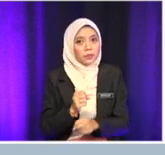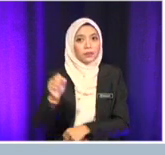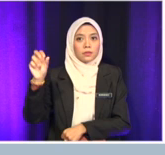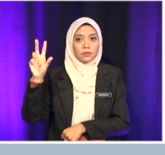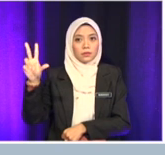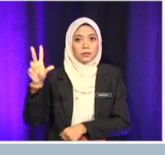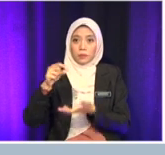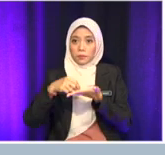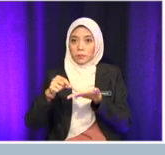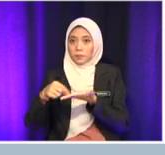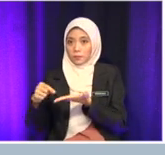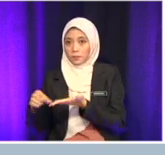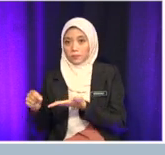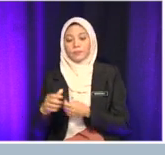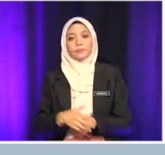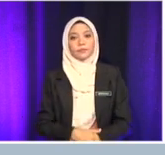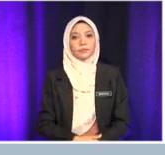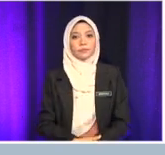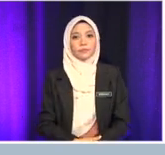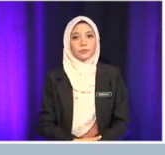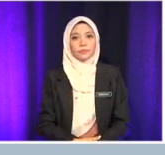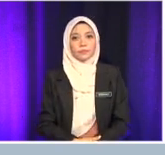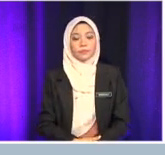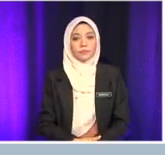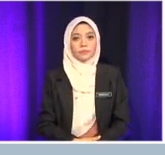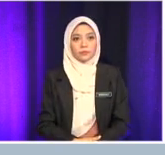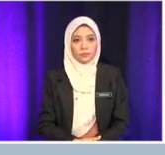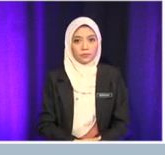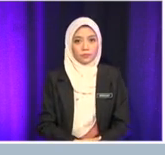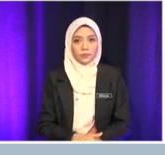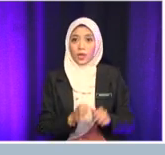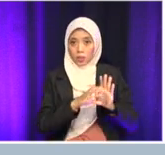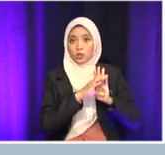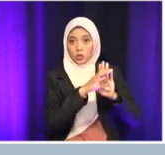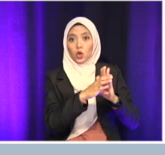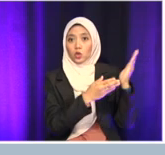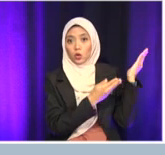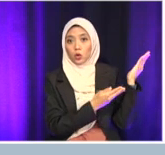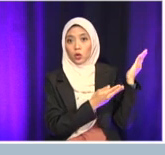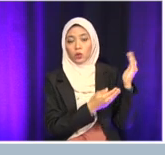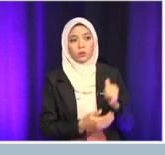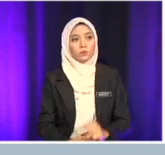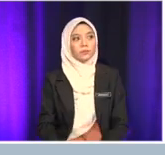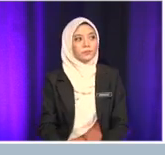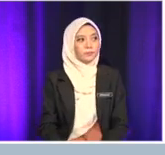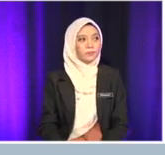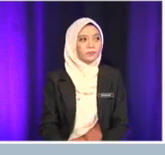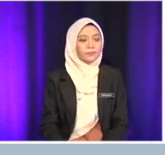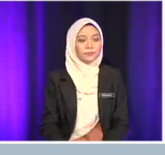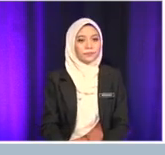ya seterusnya daripada ini contoh jawabannya pantulan pada Paksi Why dan pembesaran